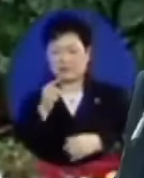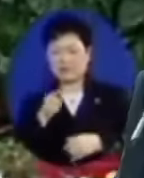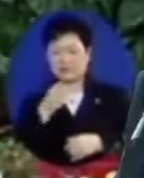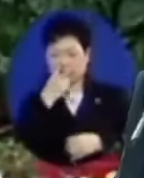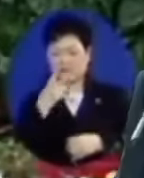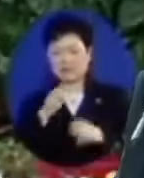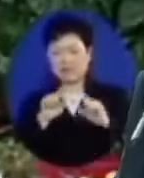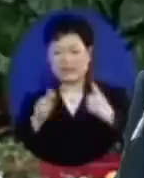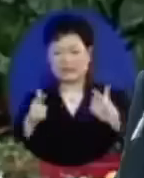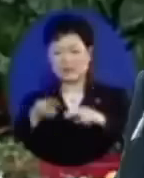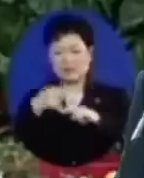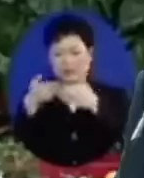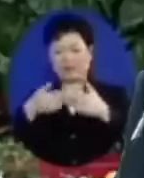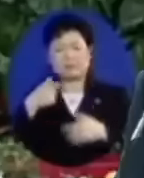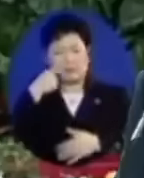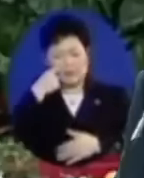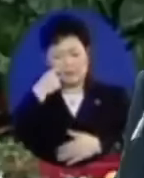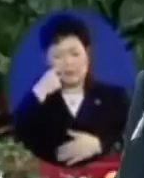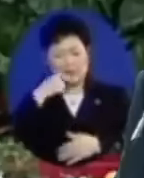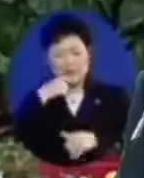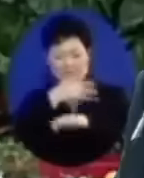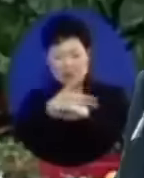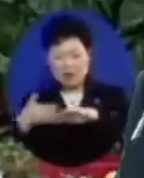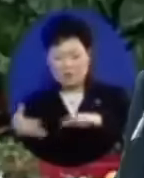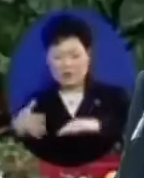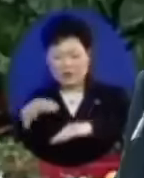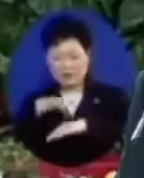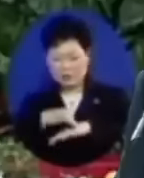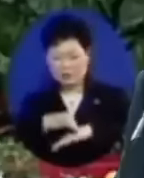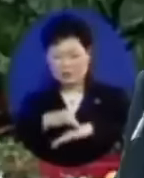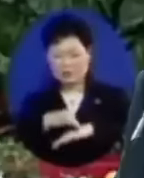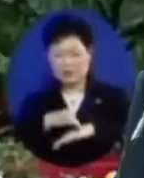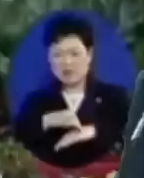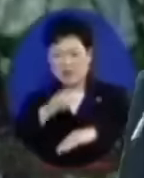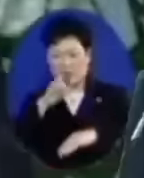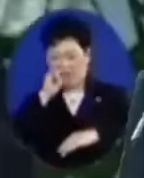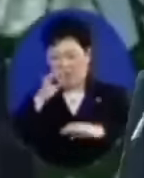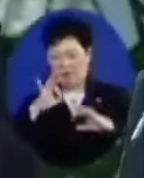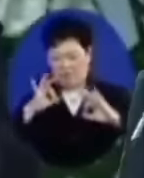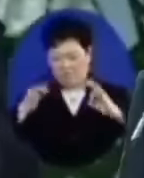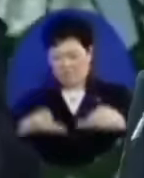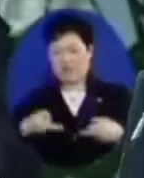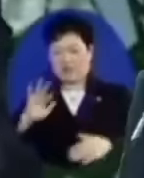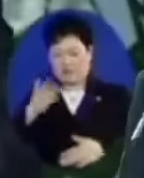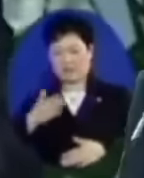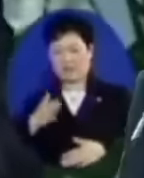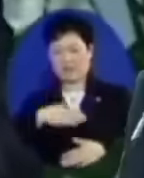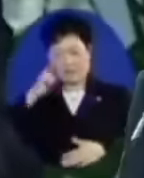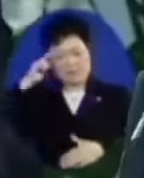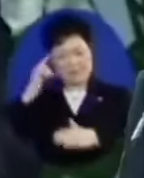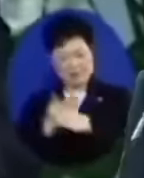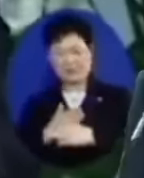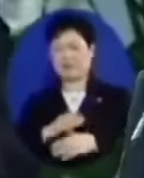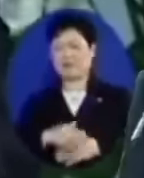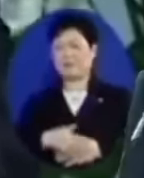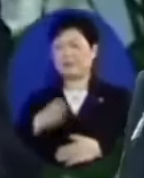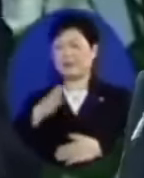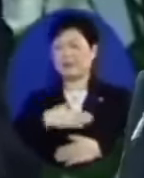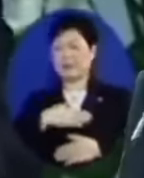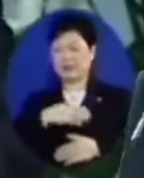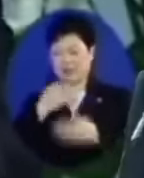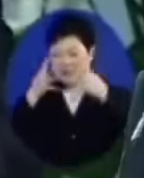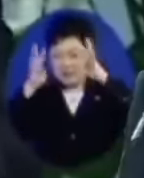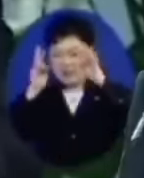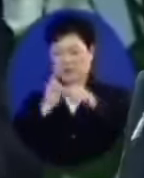받지 못하니라. 혈과 육을 가지고서 나는 거부가 되었습니다. 나는 박사입니다. 나는